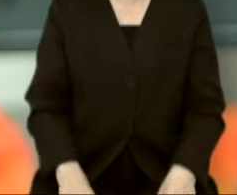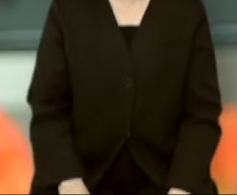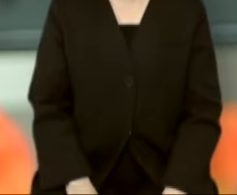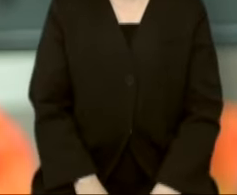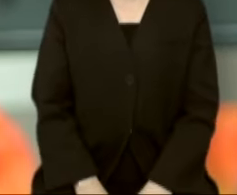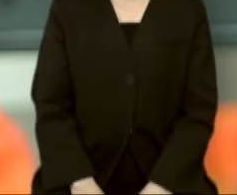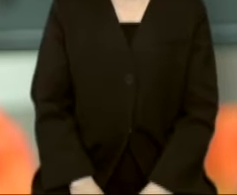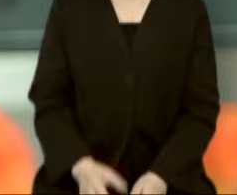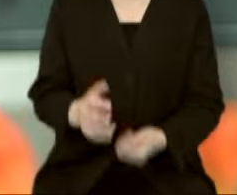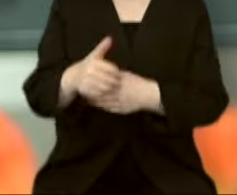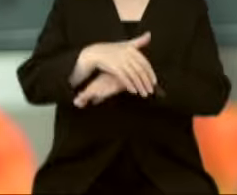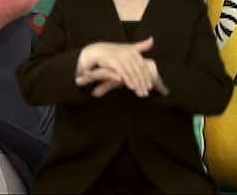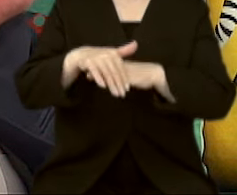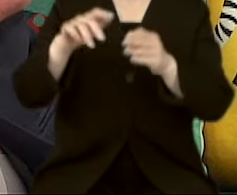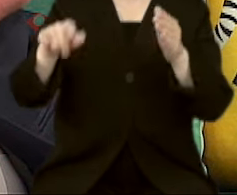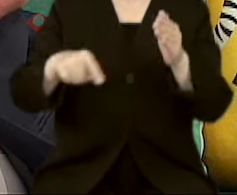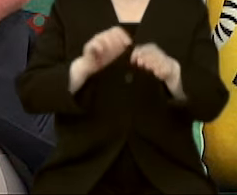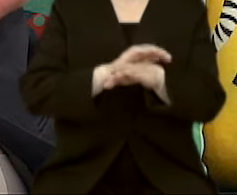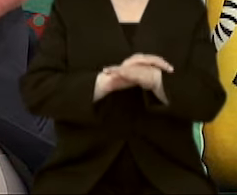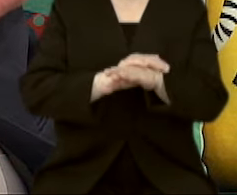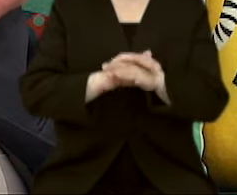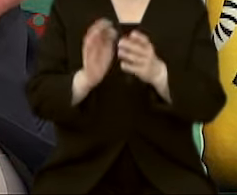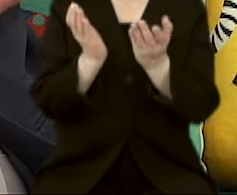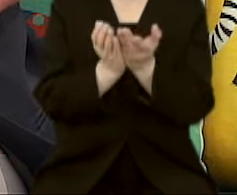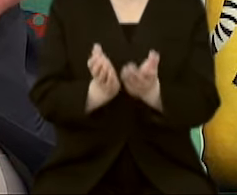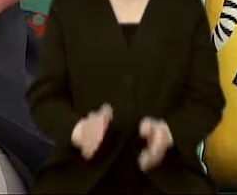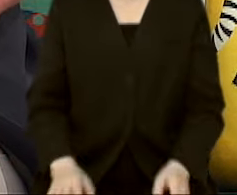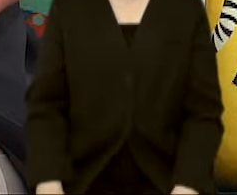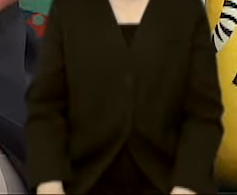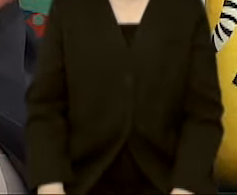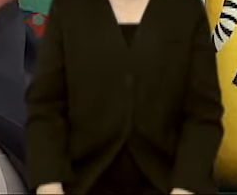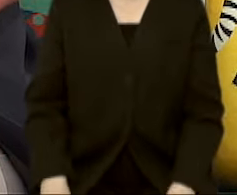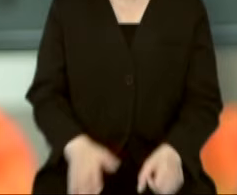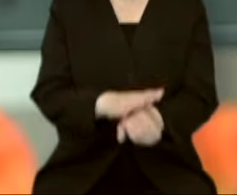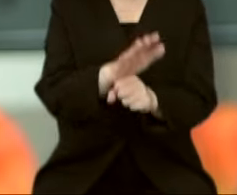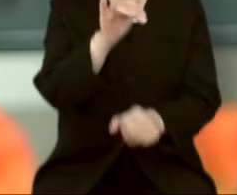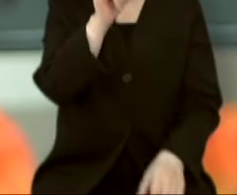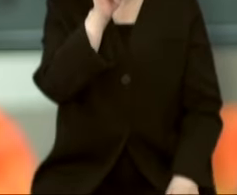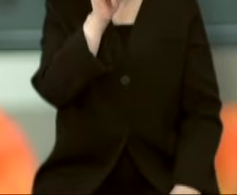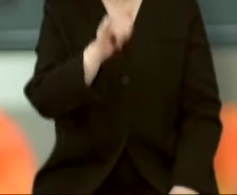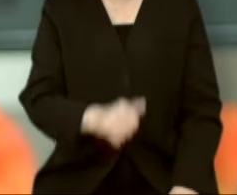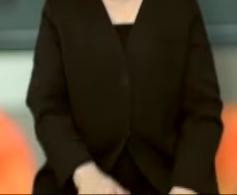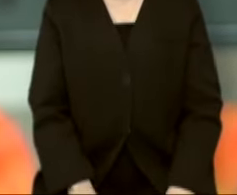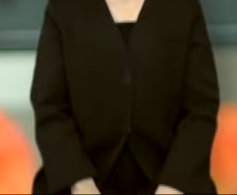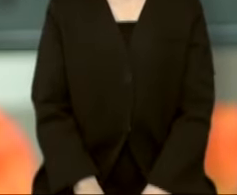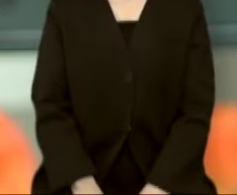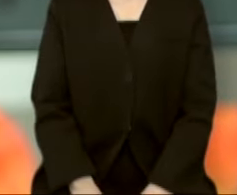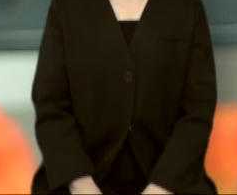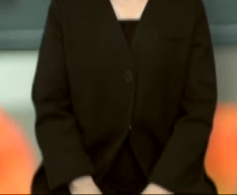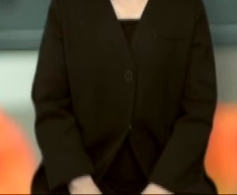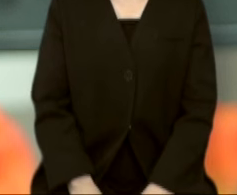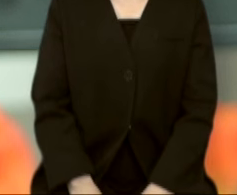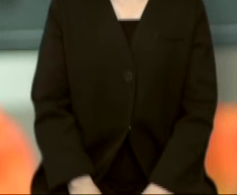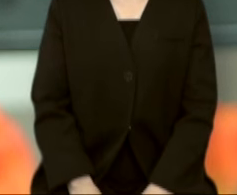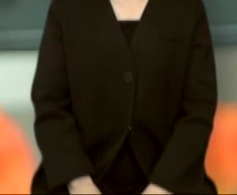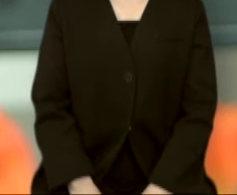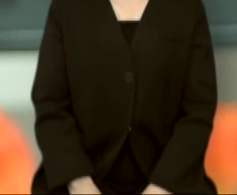드는데 하나님의 계획 속에서 예 사랑이 있으셨겠죠 당연히. 아니 근데